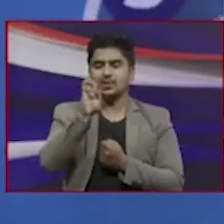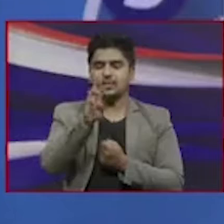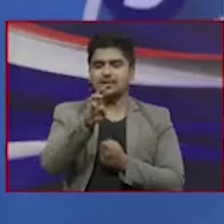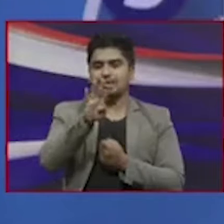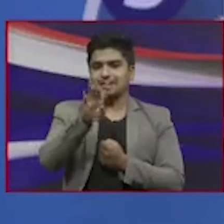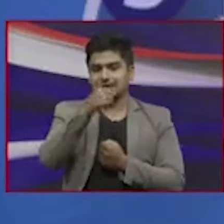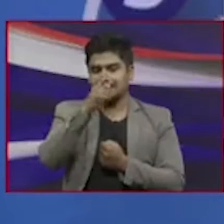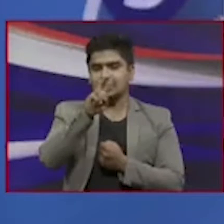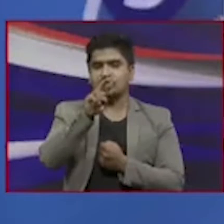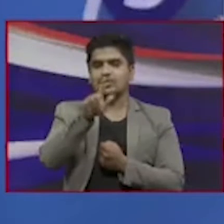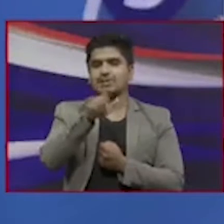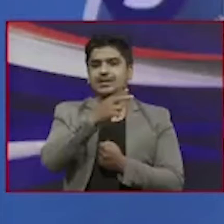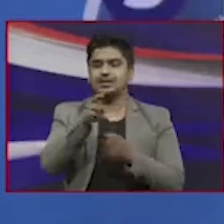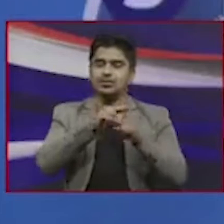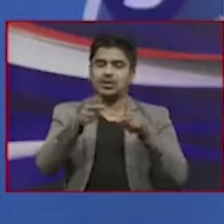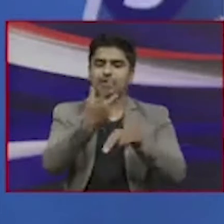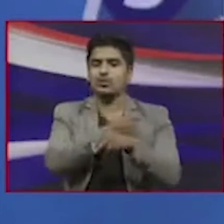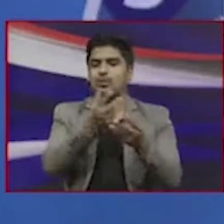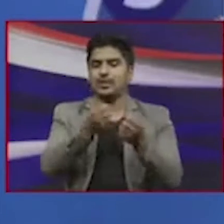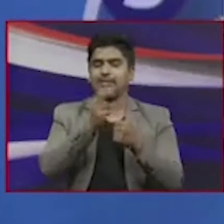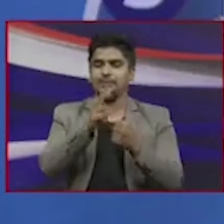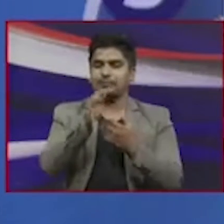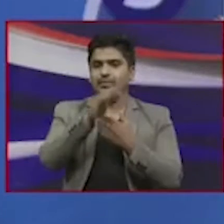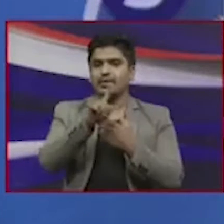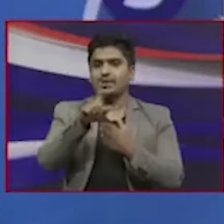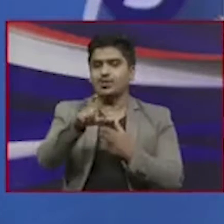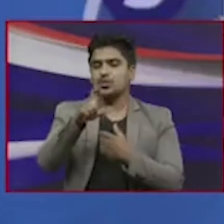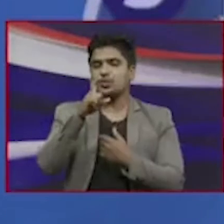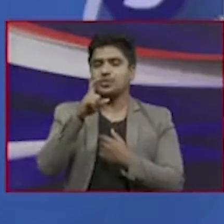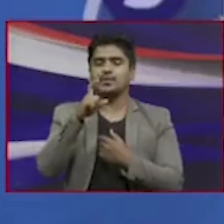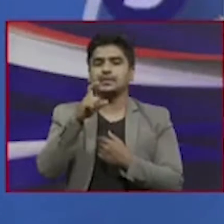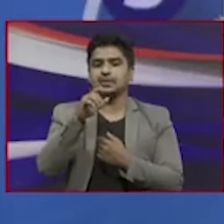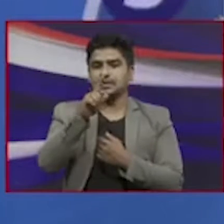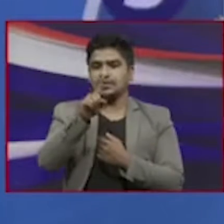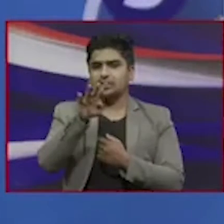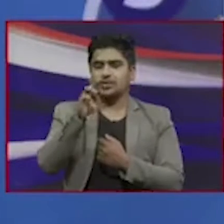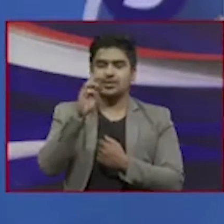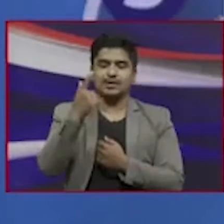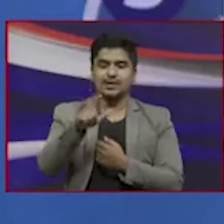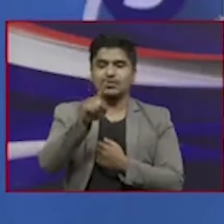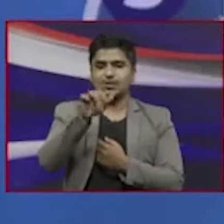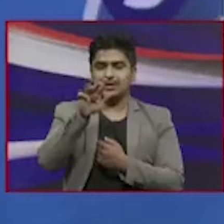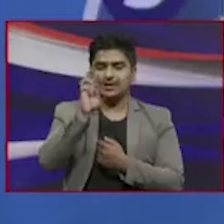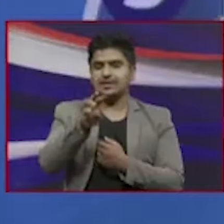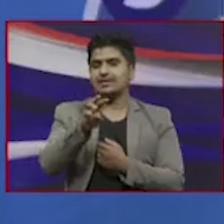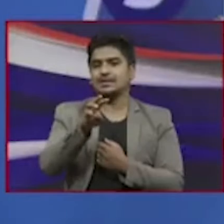4,320 जनामा एन्टिजेन परीक्षण गरिएकोमा 428 जनामा पोजिटिभ देखिएको जनाएको छ। पछिल्लो 24 घण्टामा